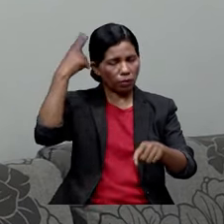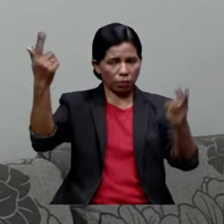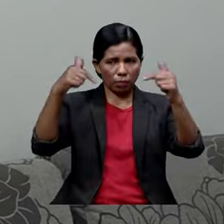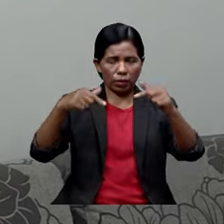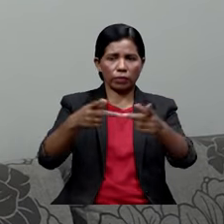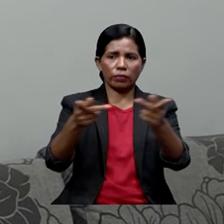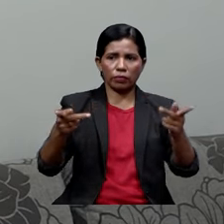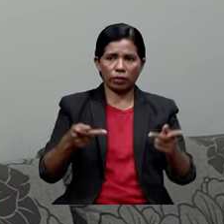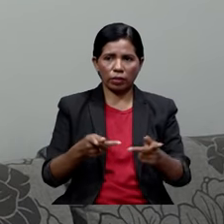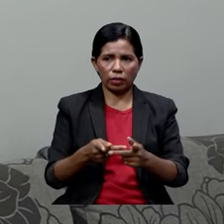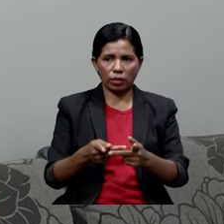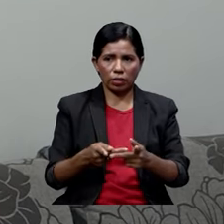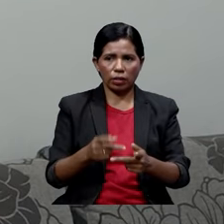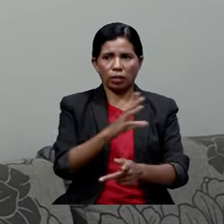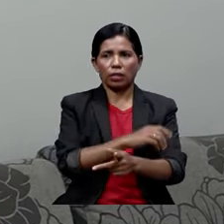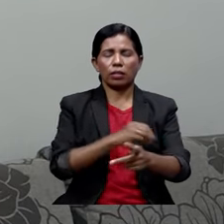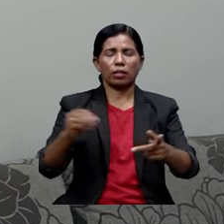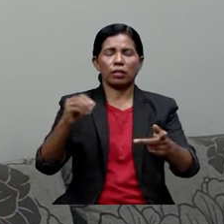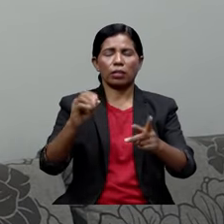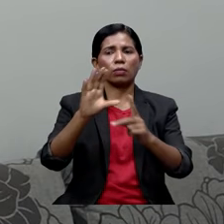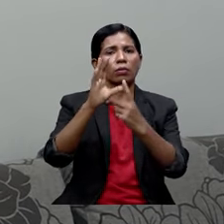sentrum dari budaya